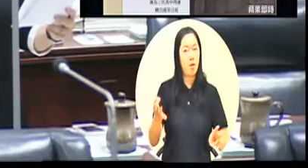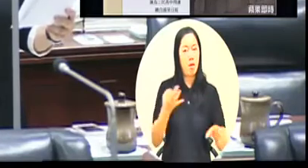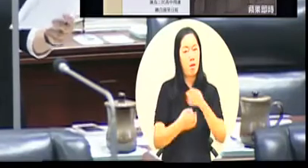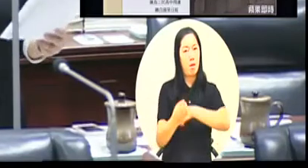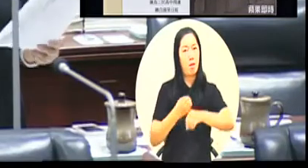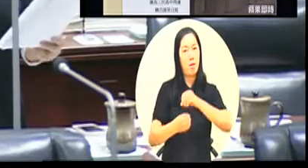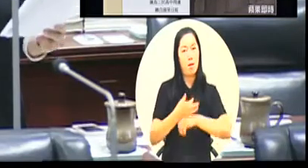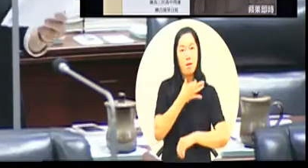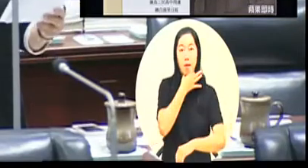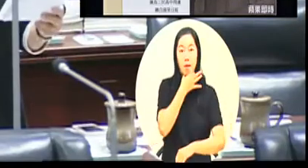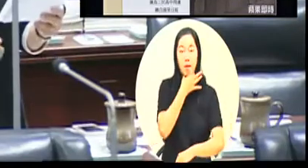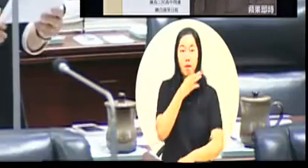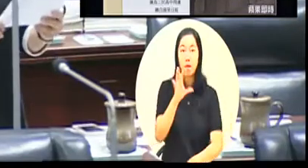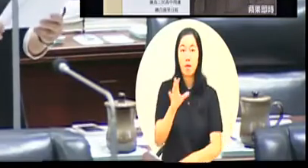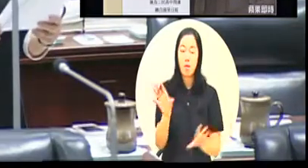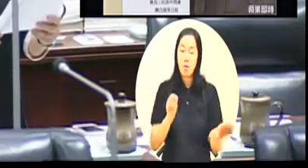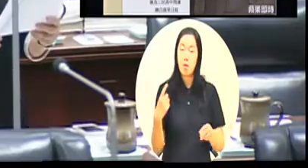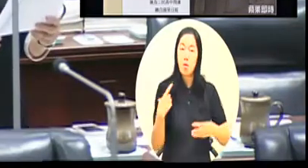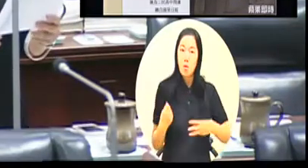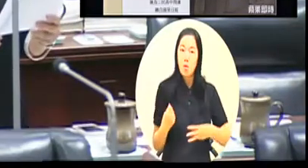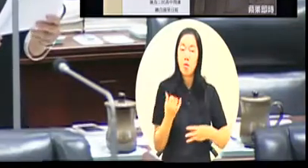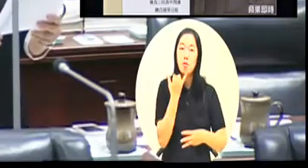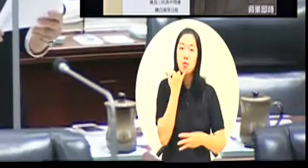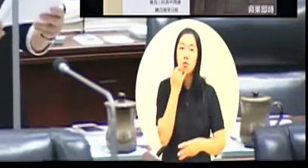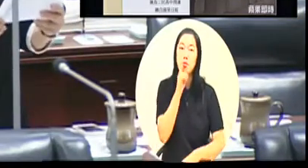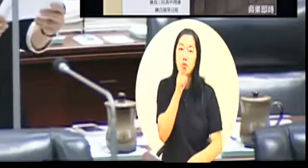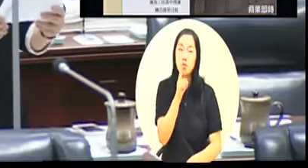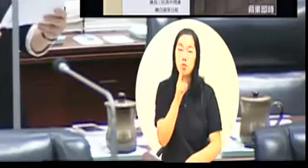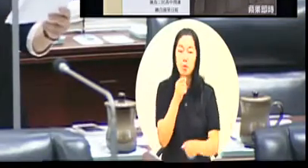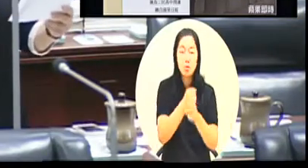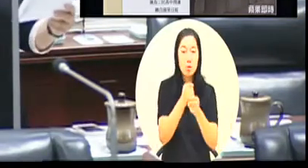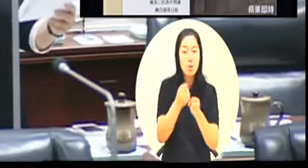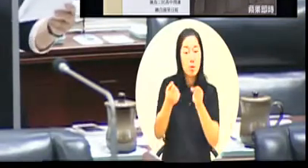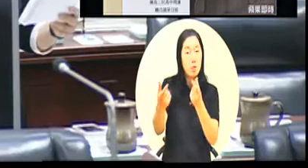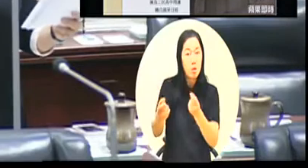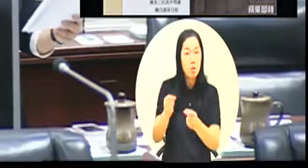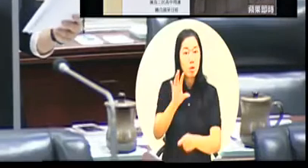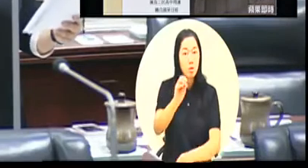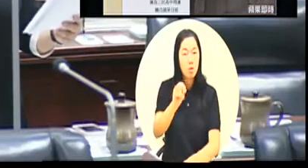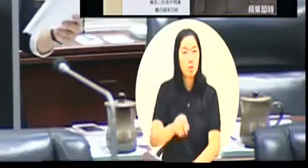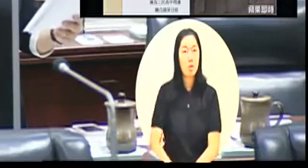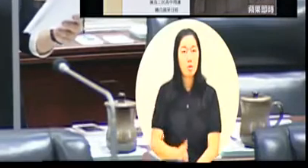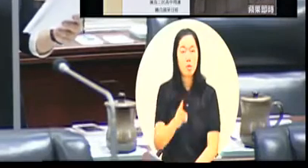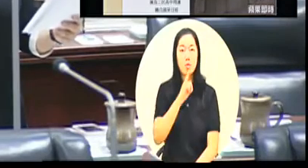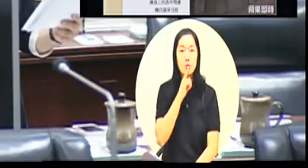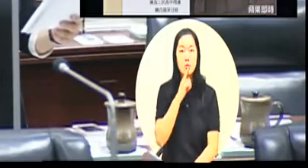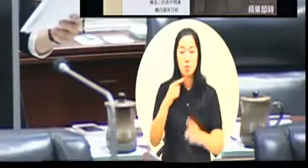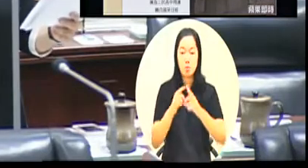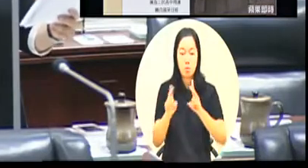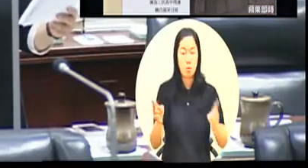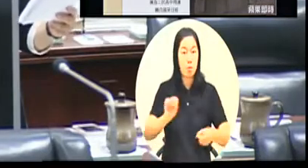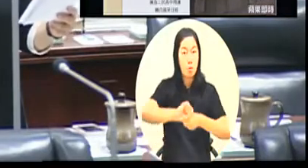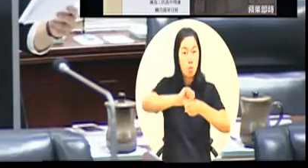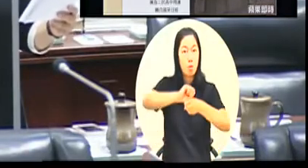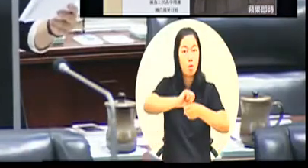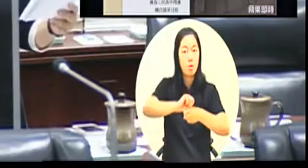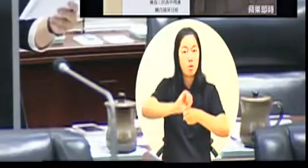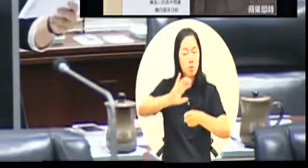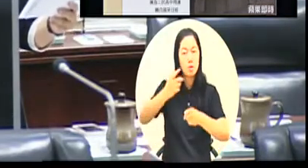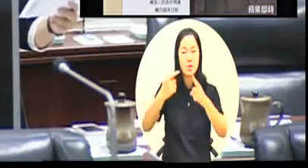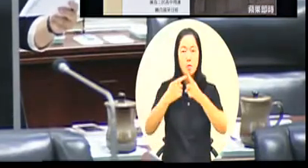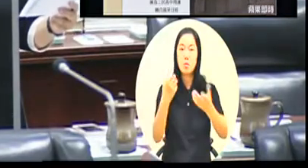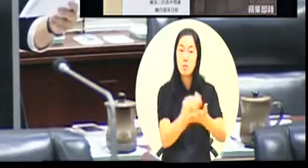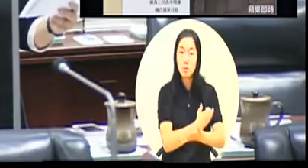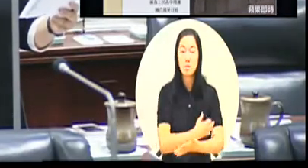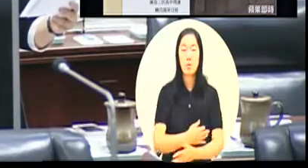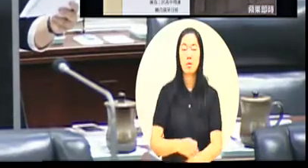们有没有足够的资源来完成你们说的话？好，因为你们说需要更多的人事嘛，人事是不够的嘛，那所